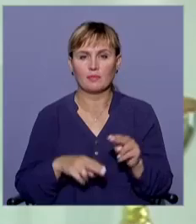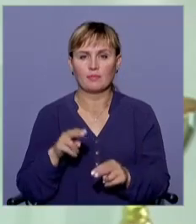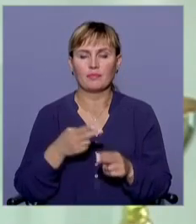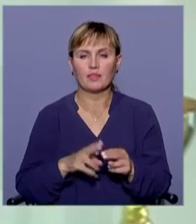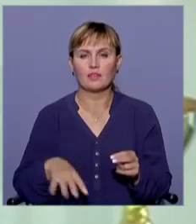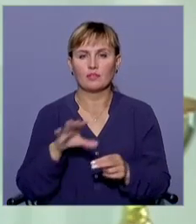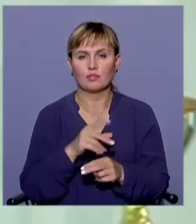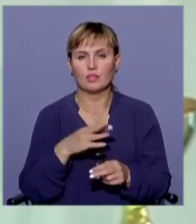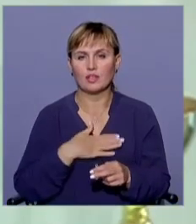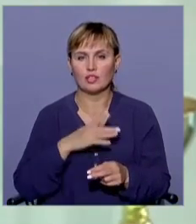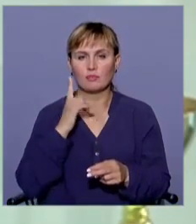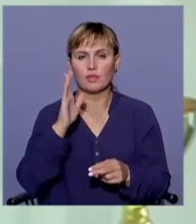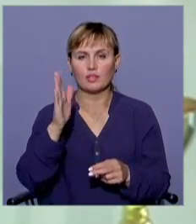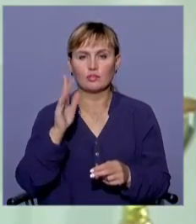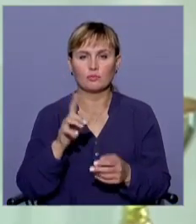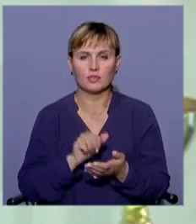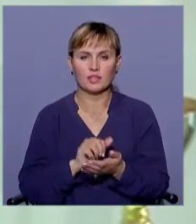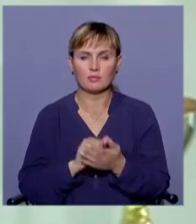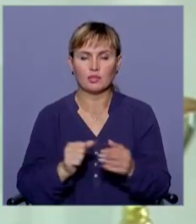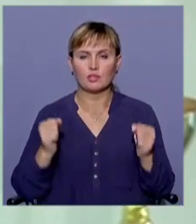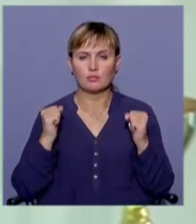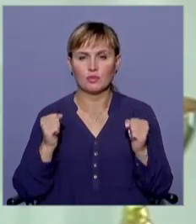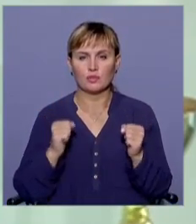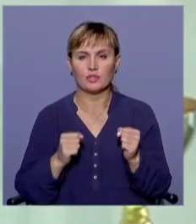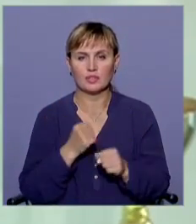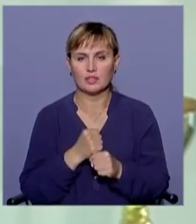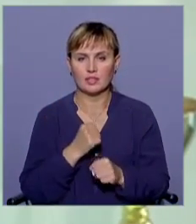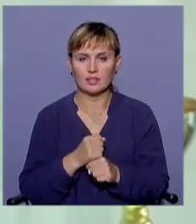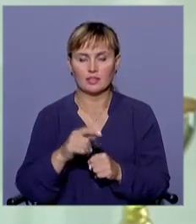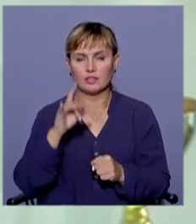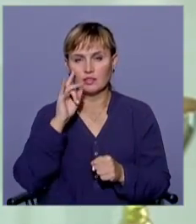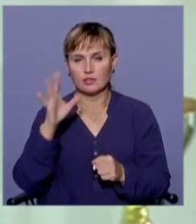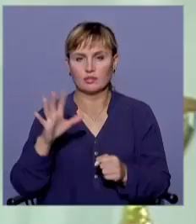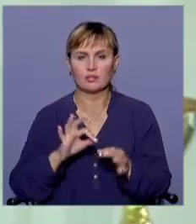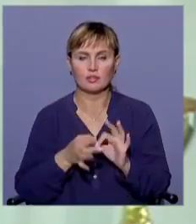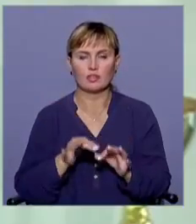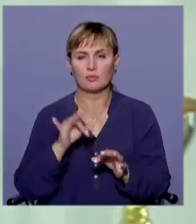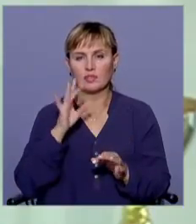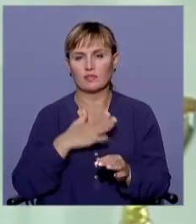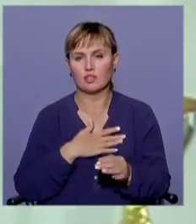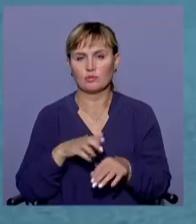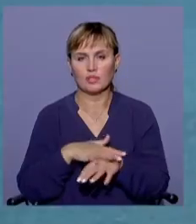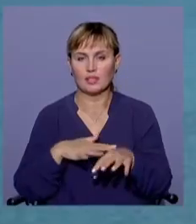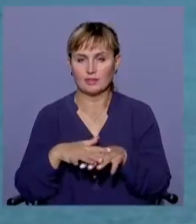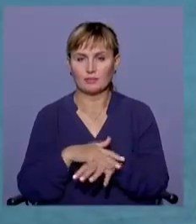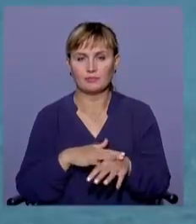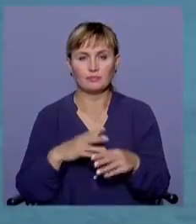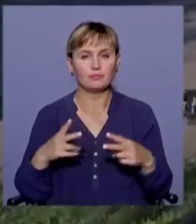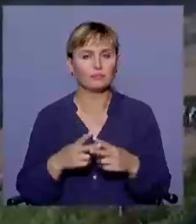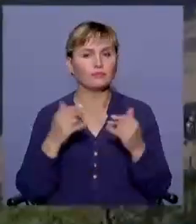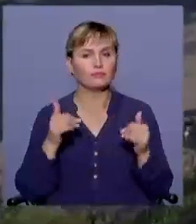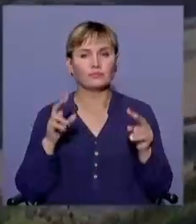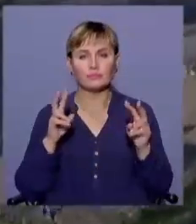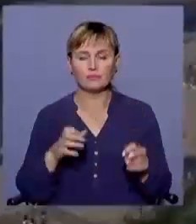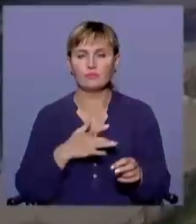это все для нашей молодежи, чтобы занимались спортом, стали олимпийскими чемпионами и прославляли нашу страну. Астану сейчас